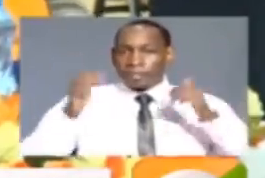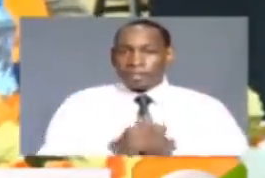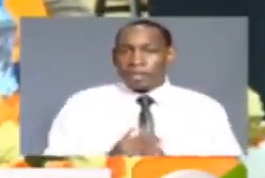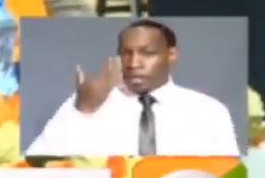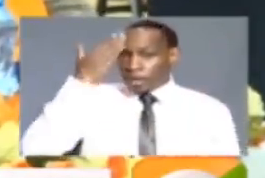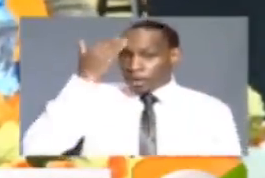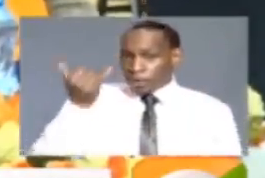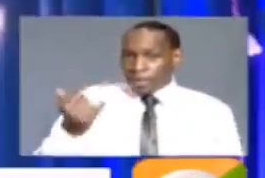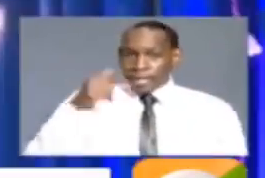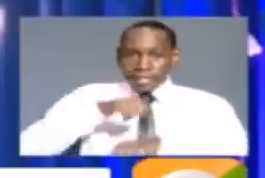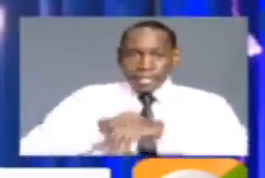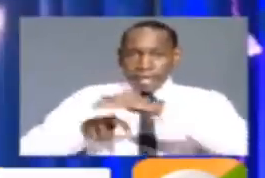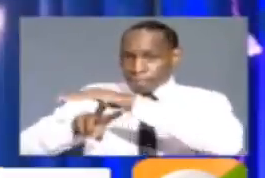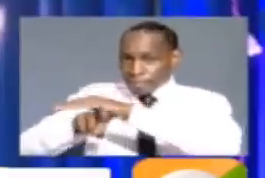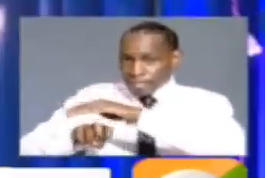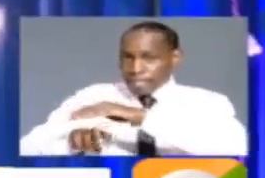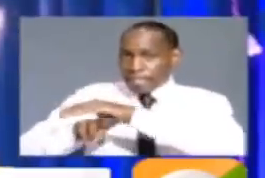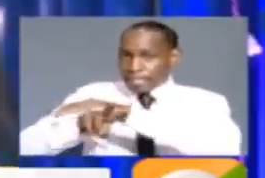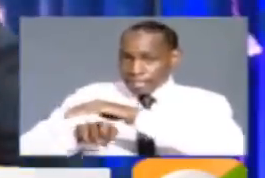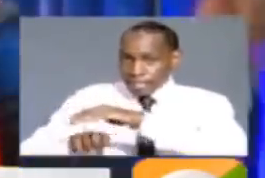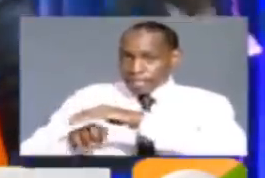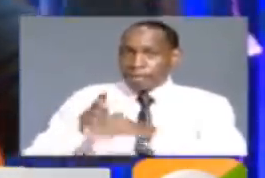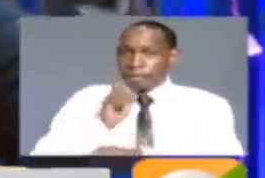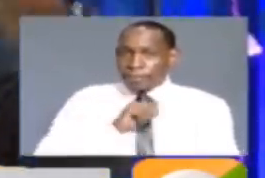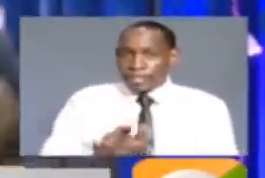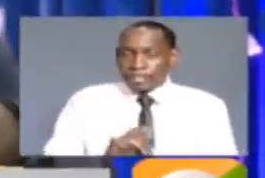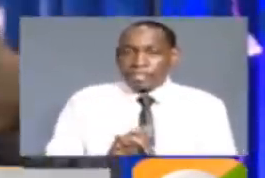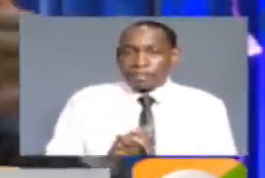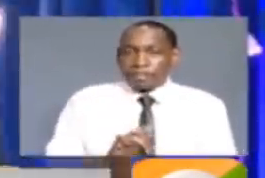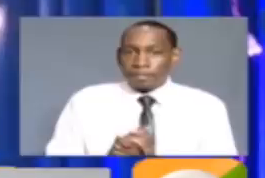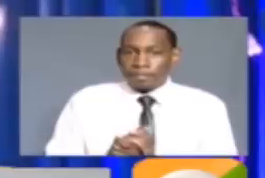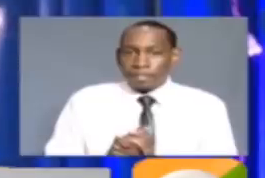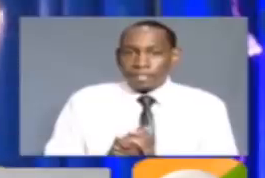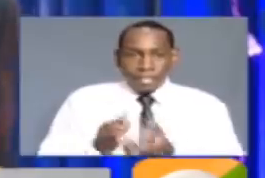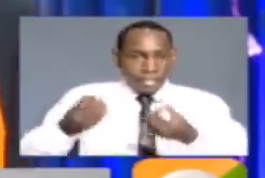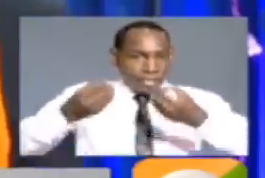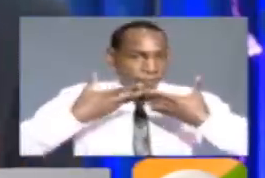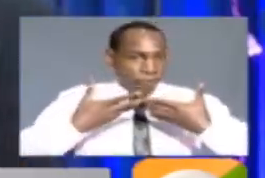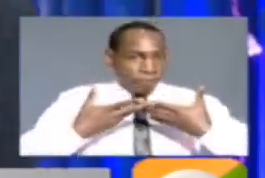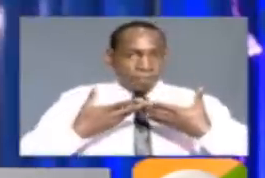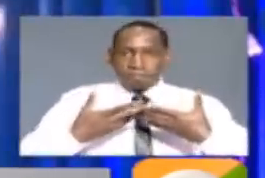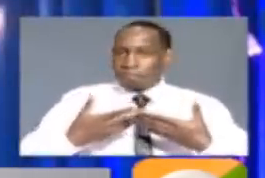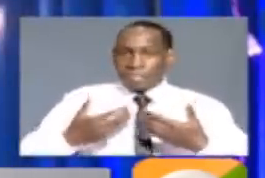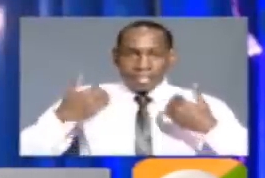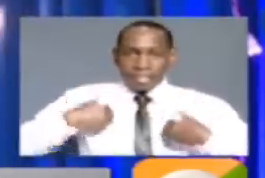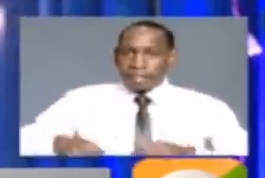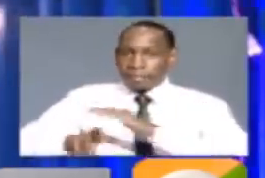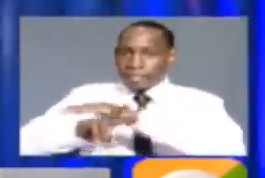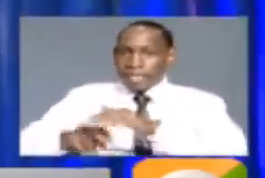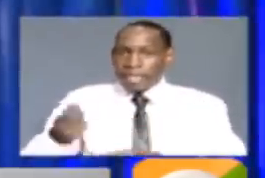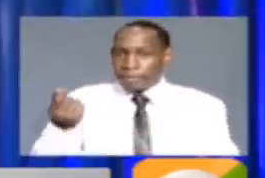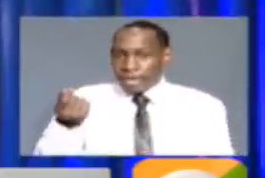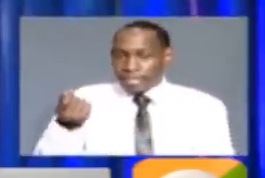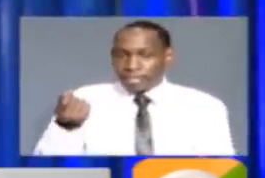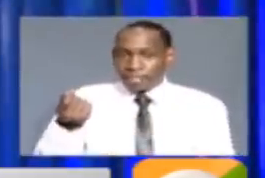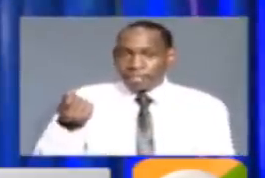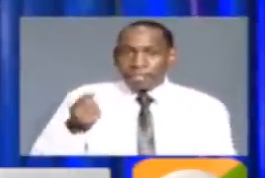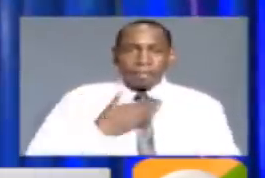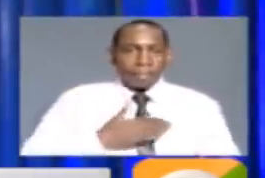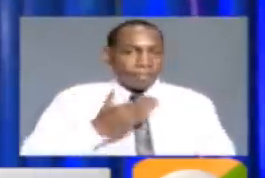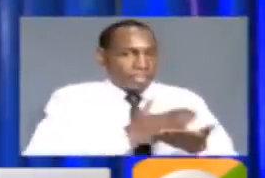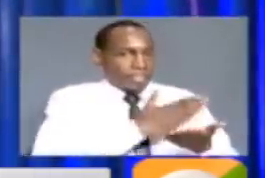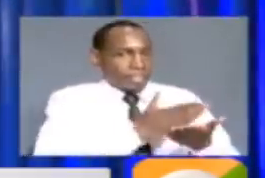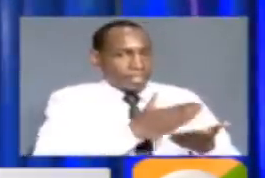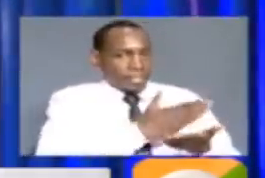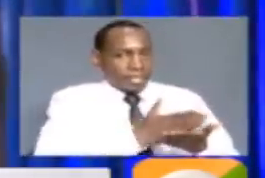Manake saidi unaiba, huuje kutuambia sisi, hey, nimeiba kese hii, tatafadhali